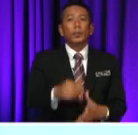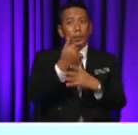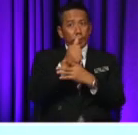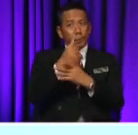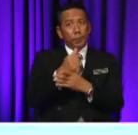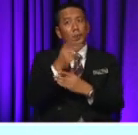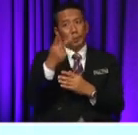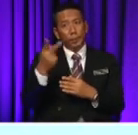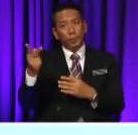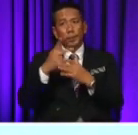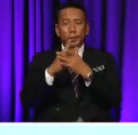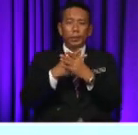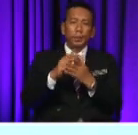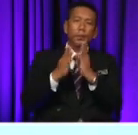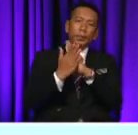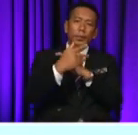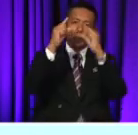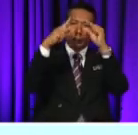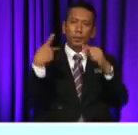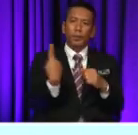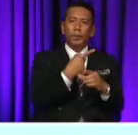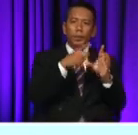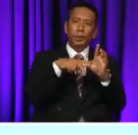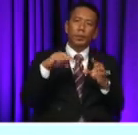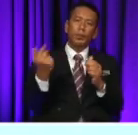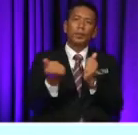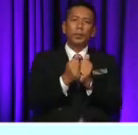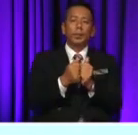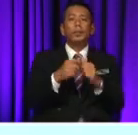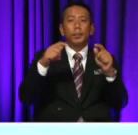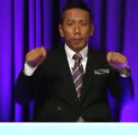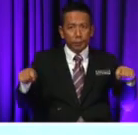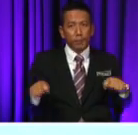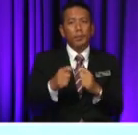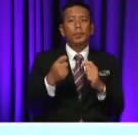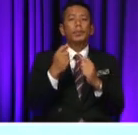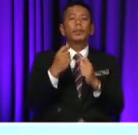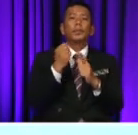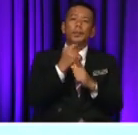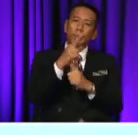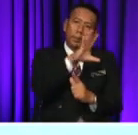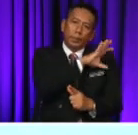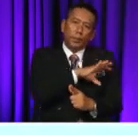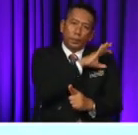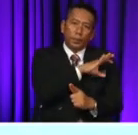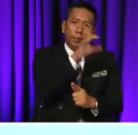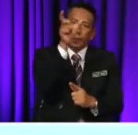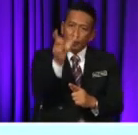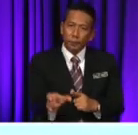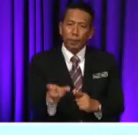perkara-perkara yang dikongsikan oleh guru kita berkenaan dengan tindakan ataupun ciri-ciri seorang